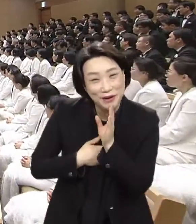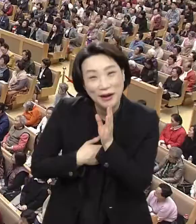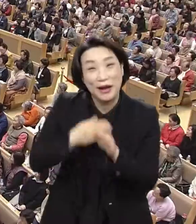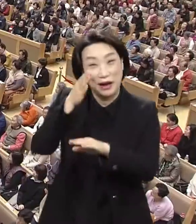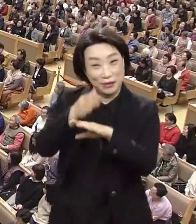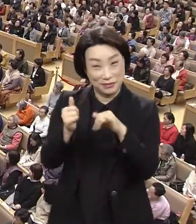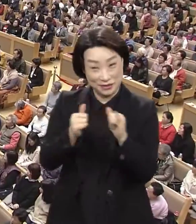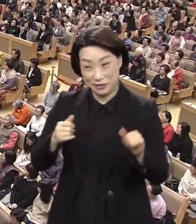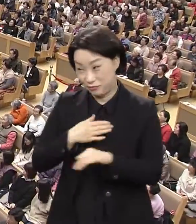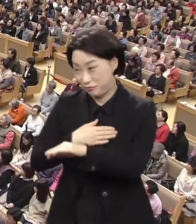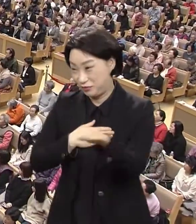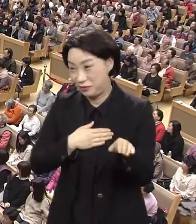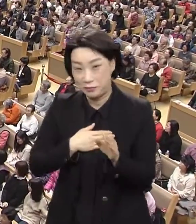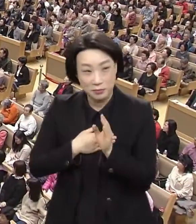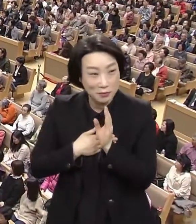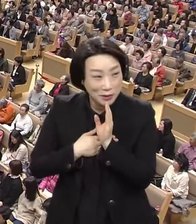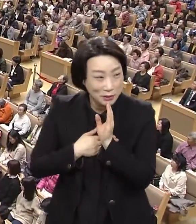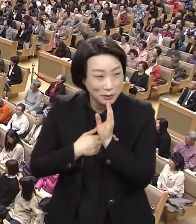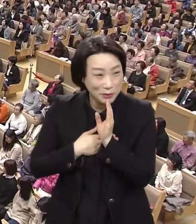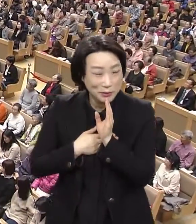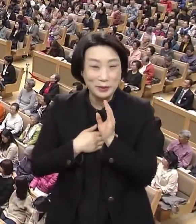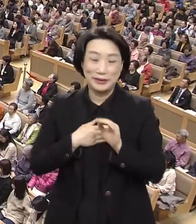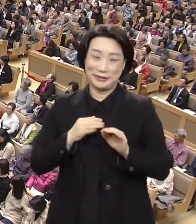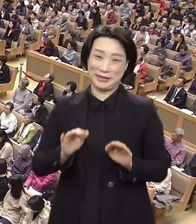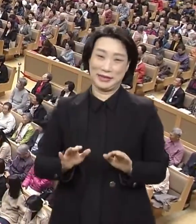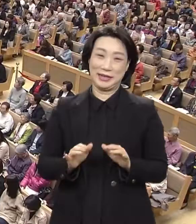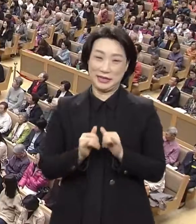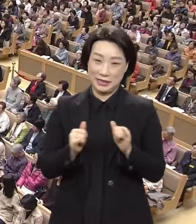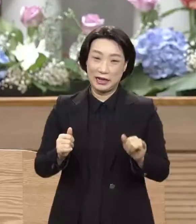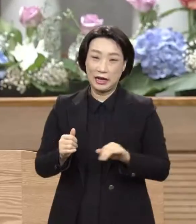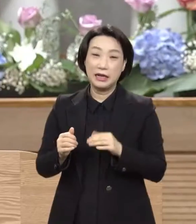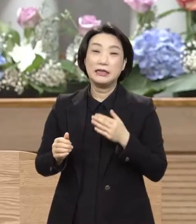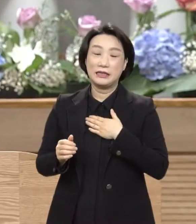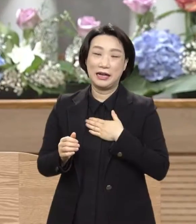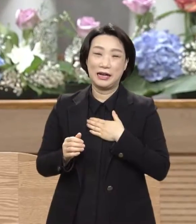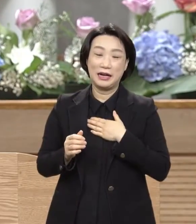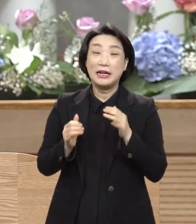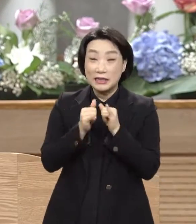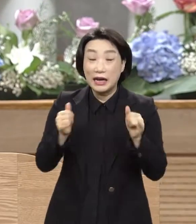감사한 사람들이지. 우리가 인간으로 태어나서